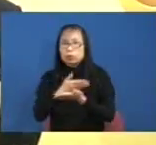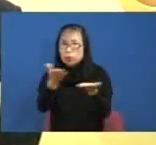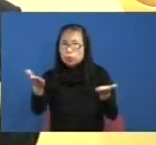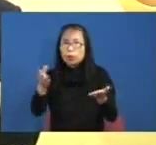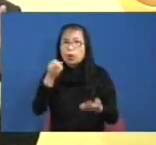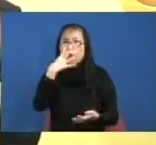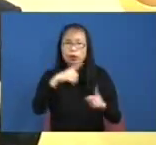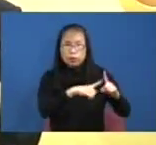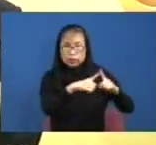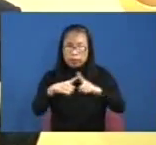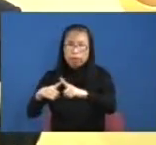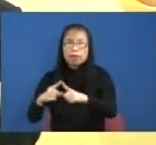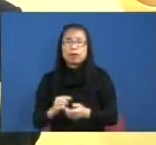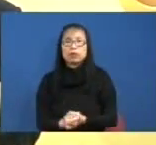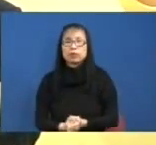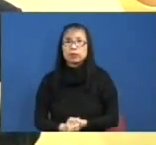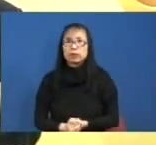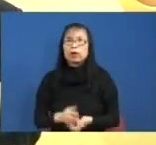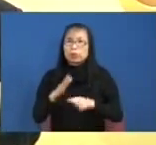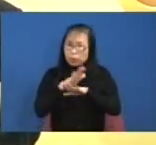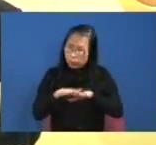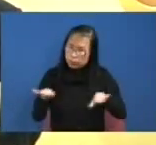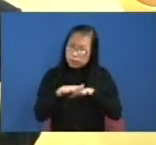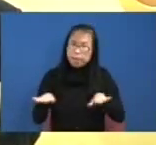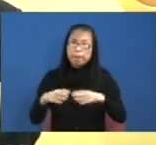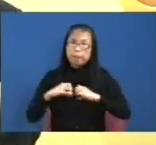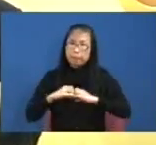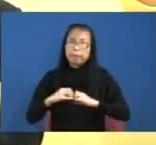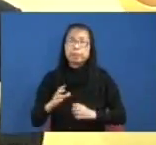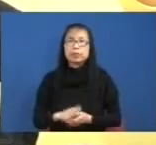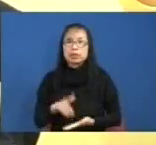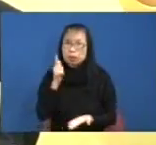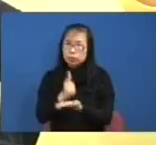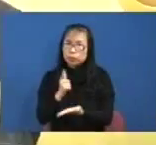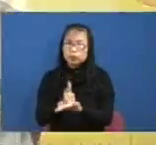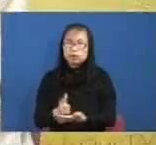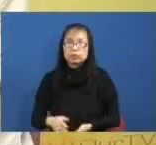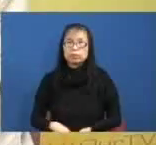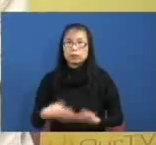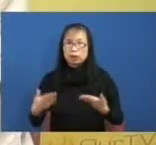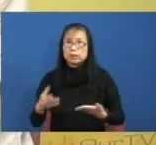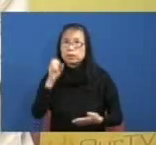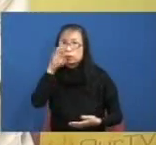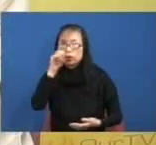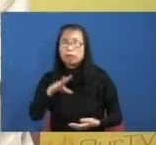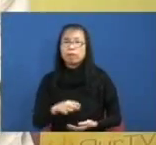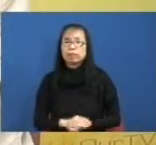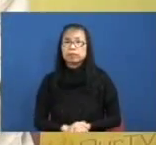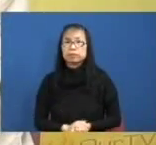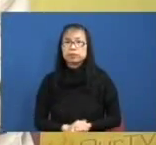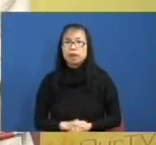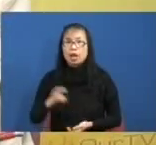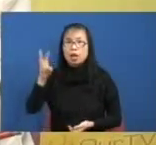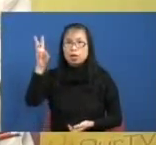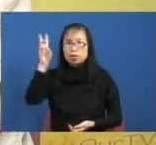咧，即係都會安心啊！呢個係好緊要嘅。 其實嗱，即係呢度都要講下，其實佢哋咧本身水務